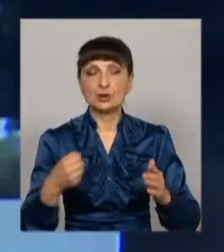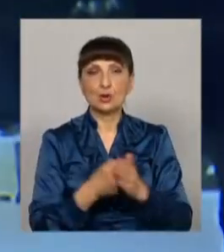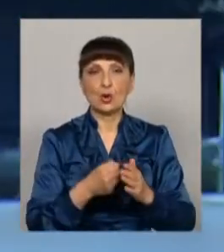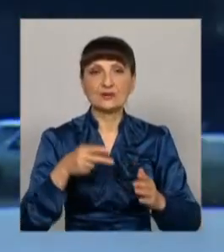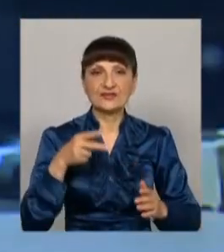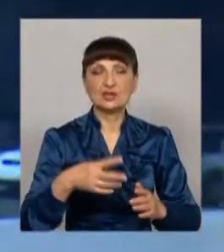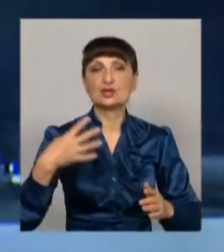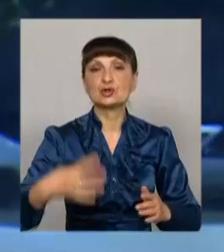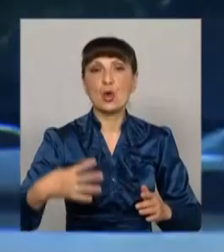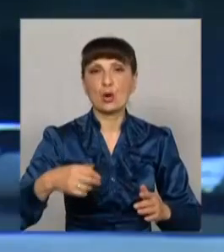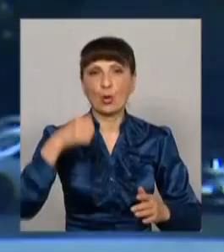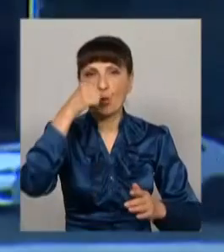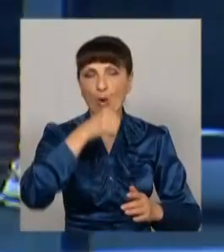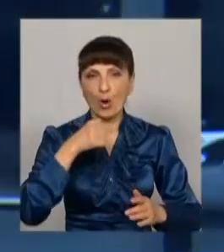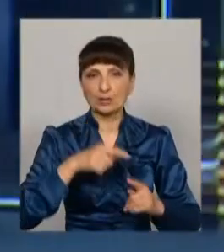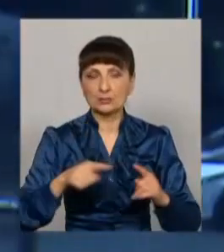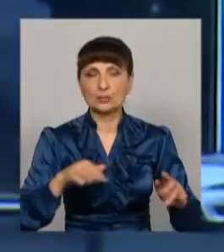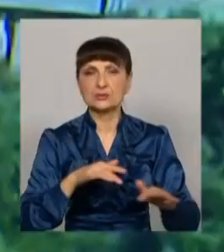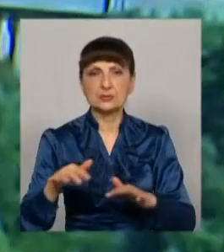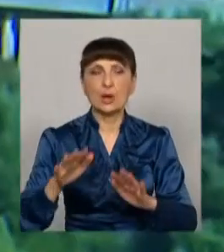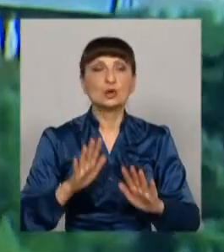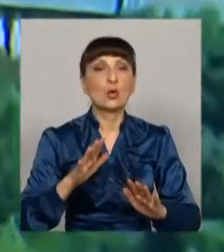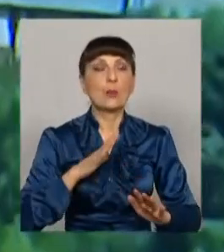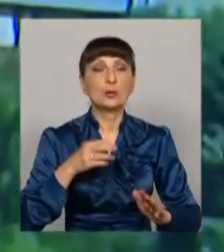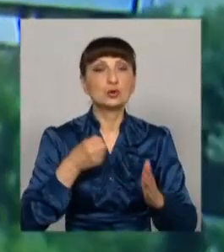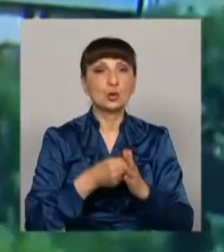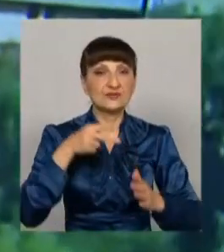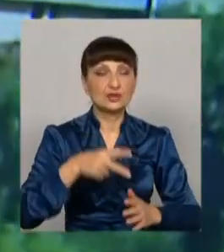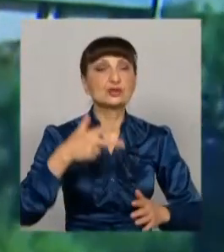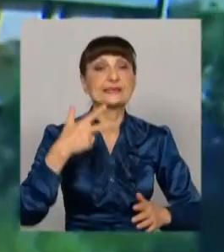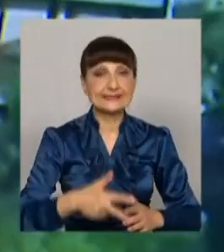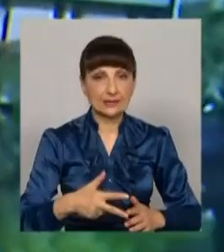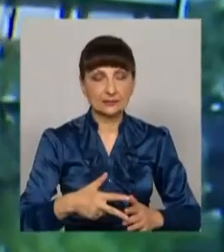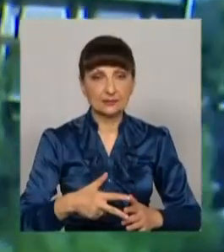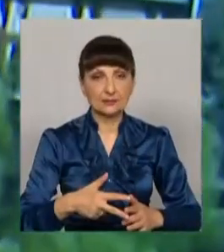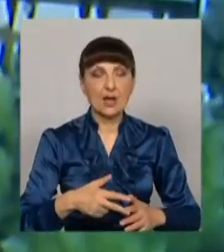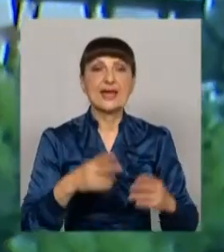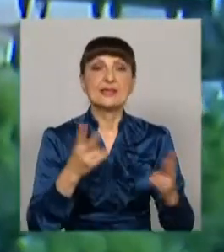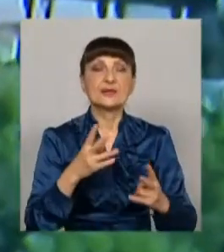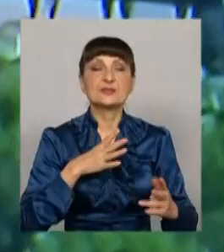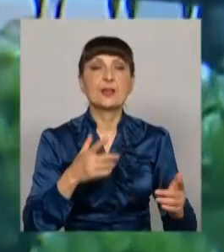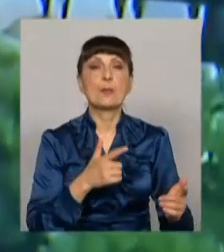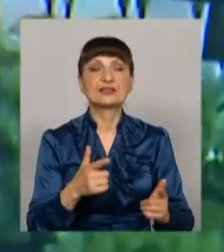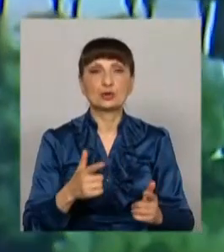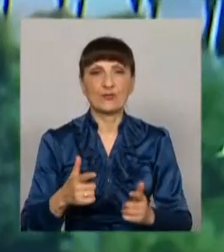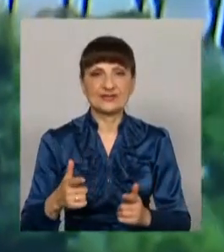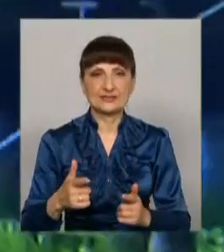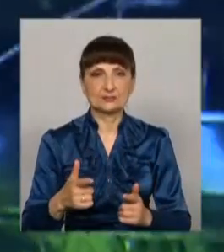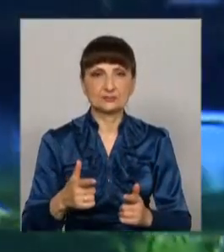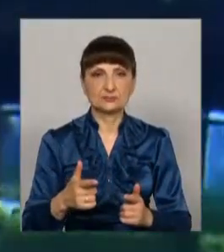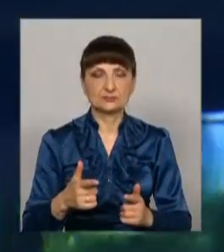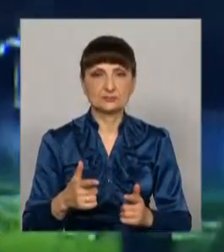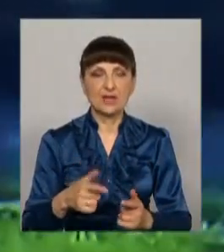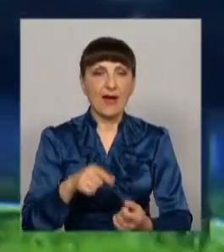года, поскольку до этого был только 30-й год. И необходимо было подготовить